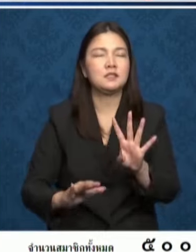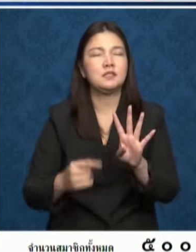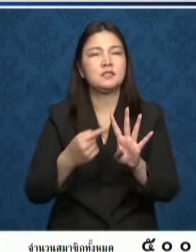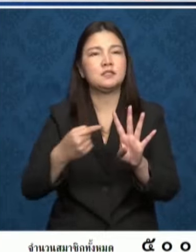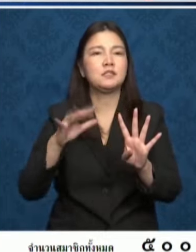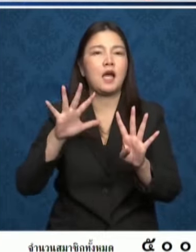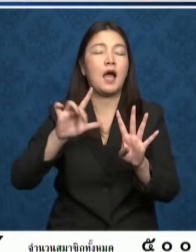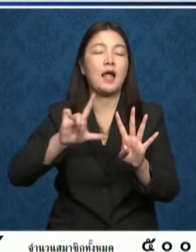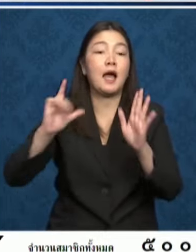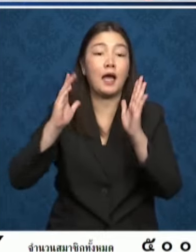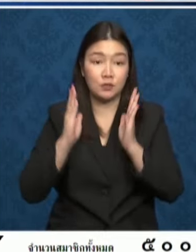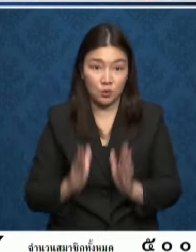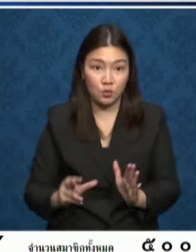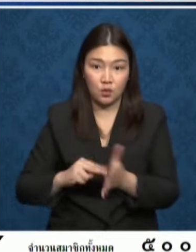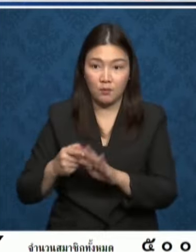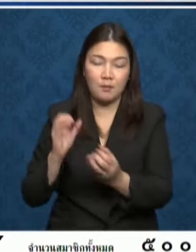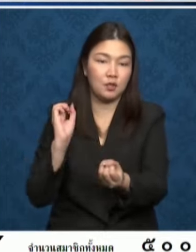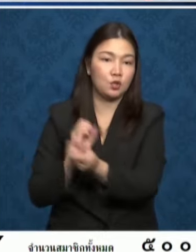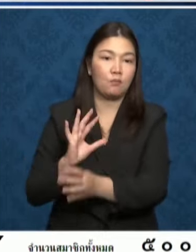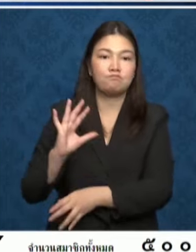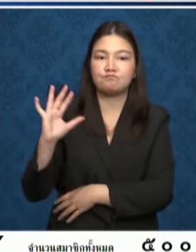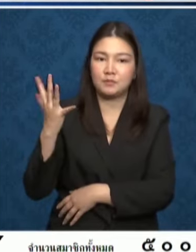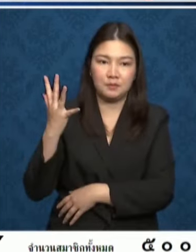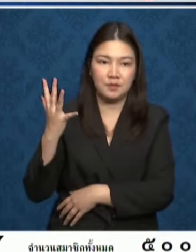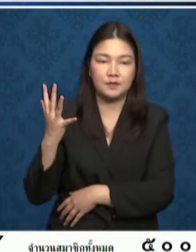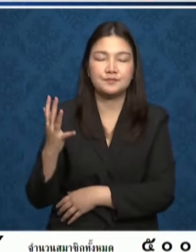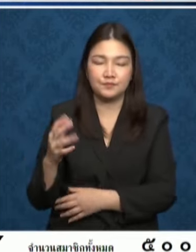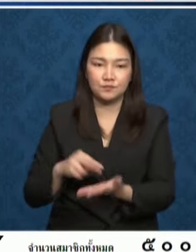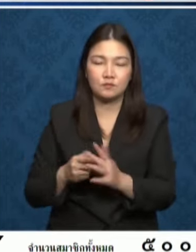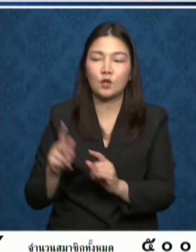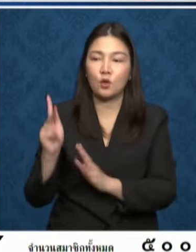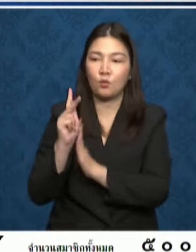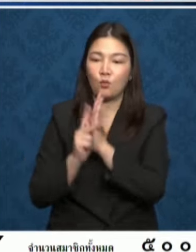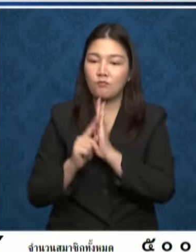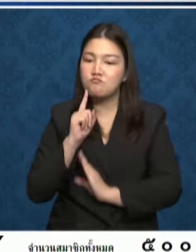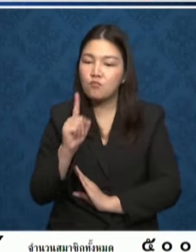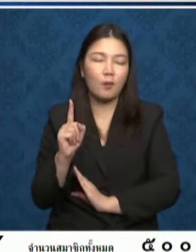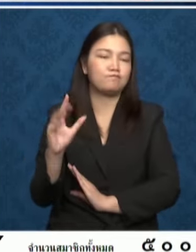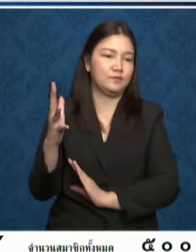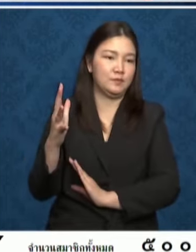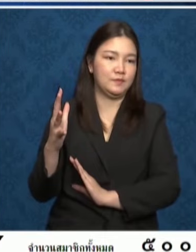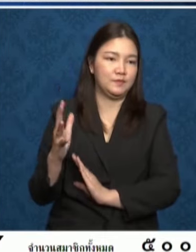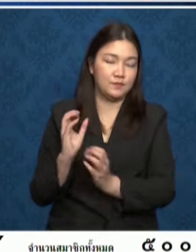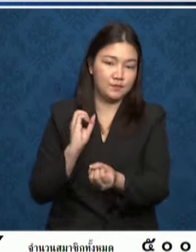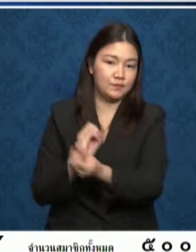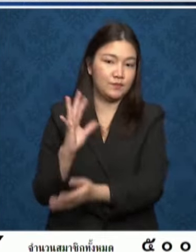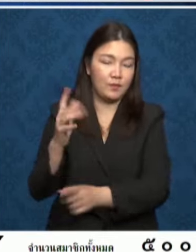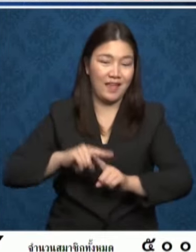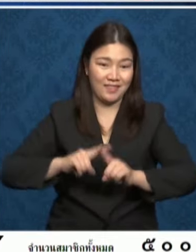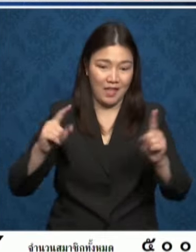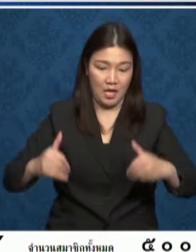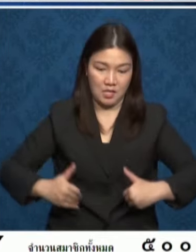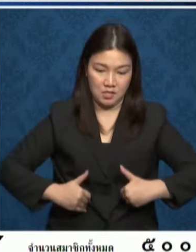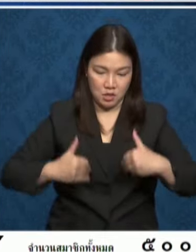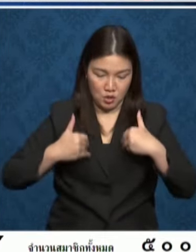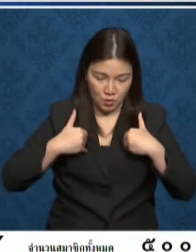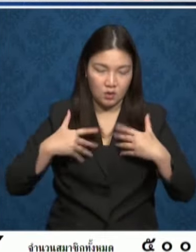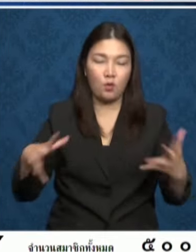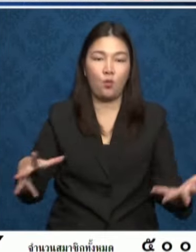นี้อาจจะไม่ได้รับผลกระทบจากกฎหมายและนโยบายโดยตรงแต่วิถีชีวิต